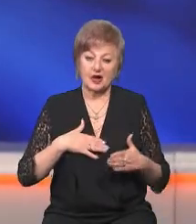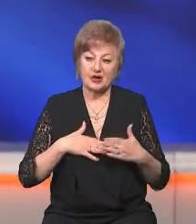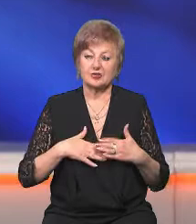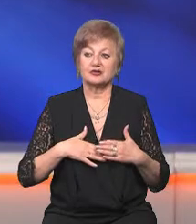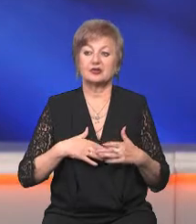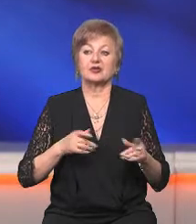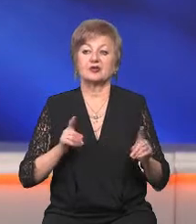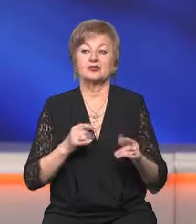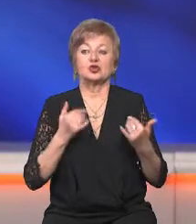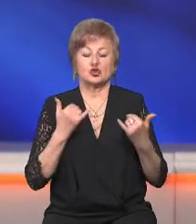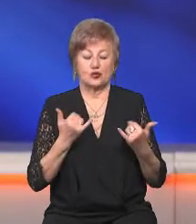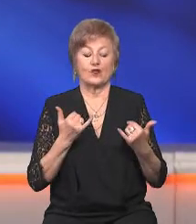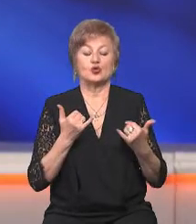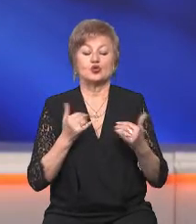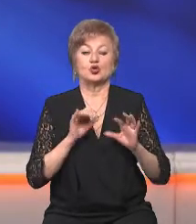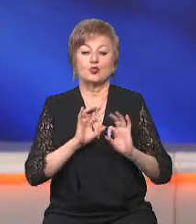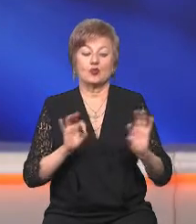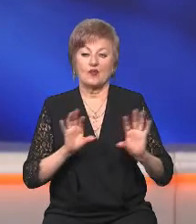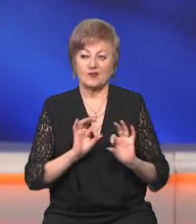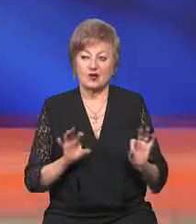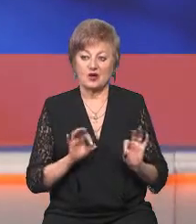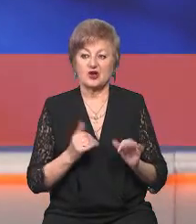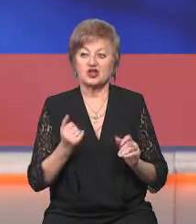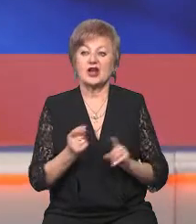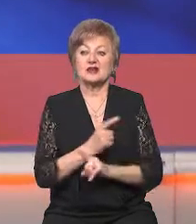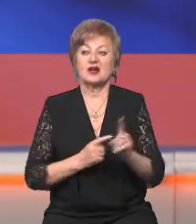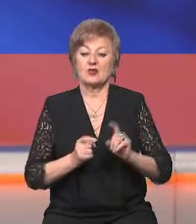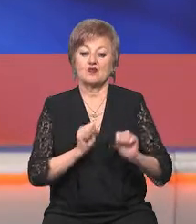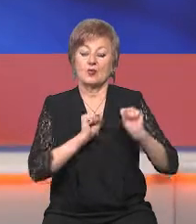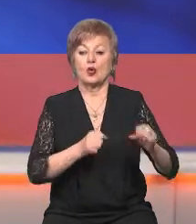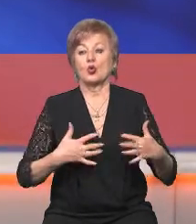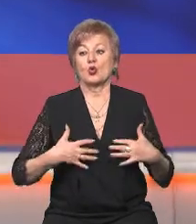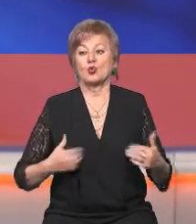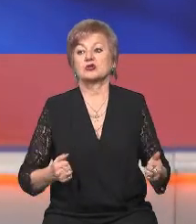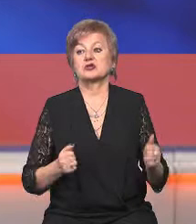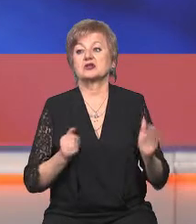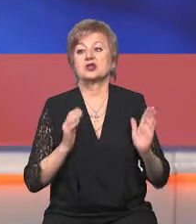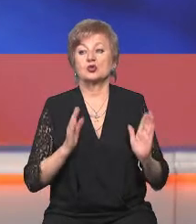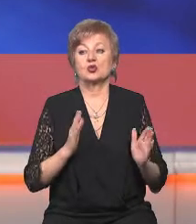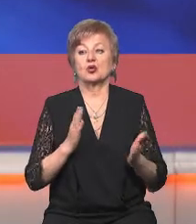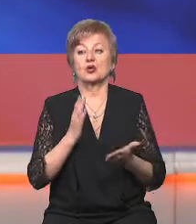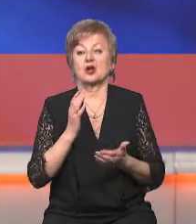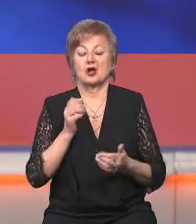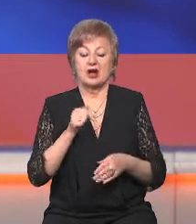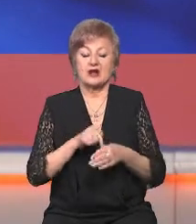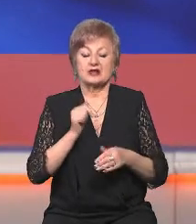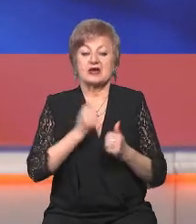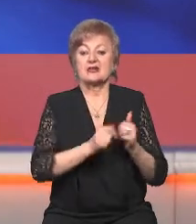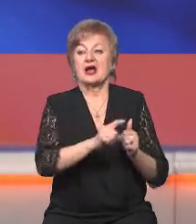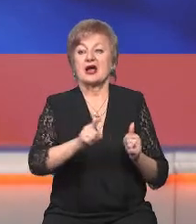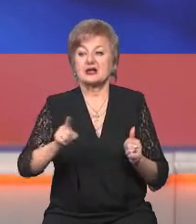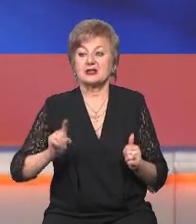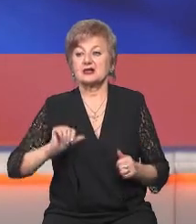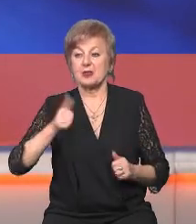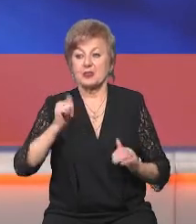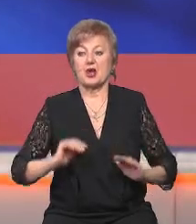до сьогоднішнього ефіру. Відносно реформування системи охорони здоров'я, оскільки вона стосується кожного з нас, і первинна